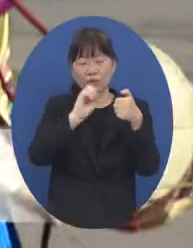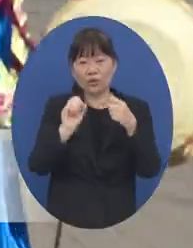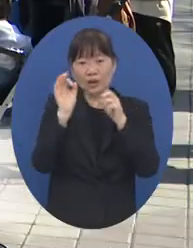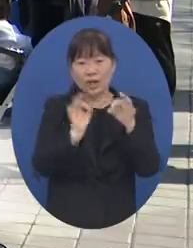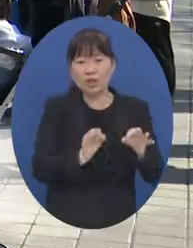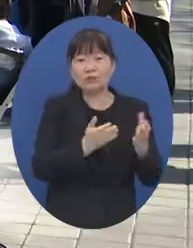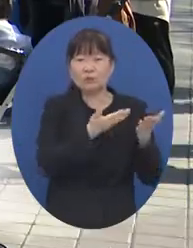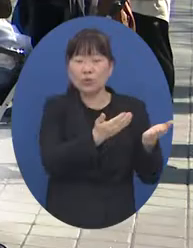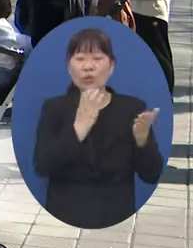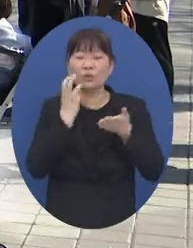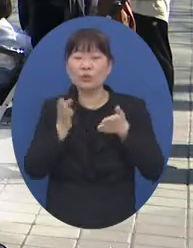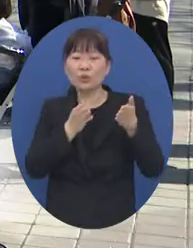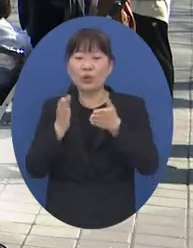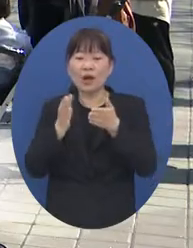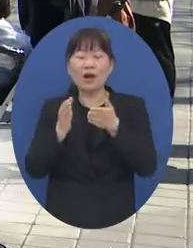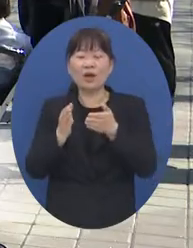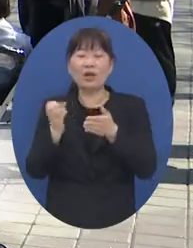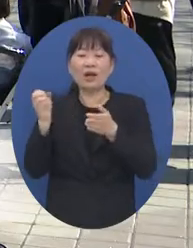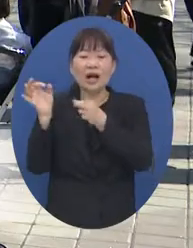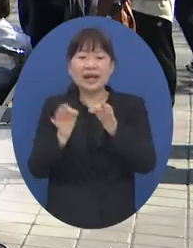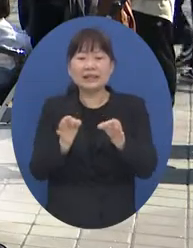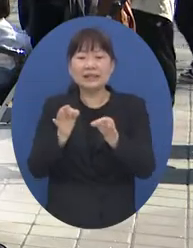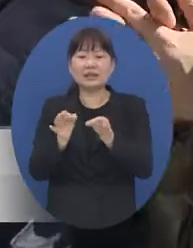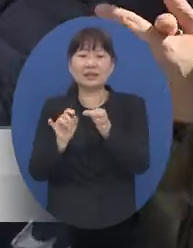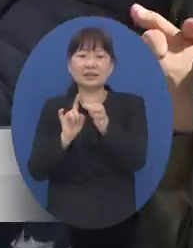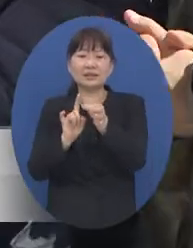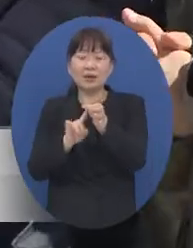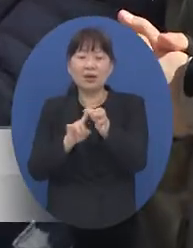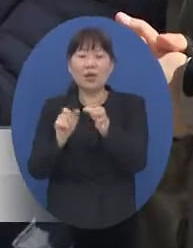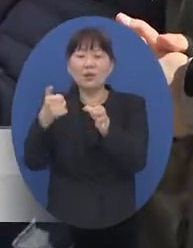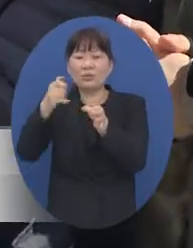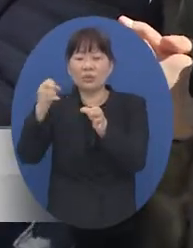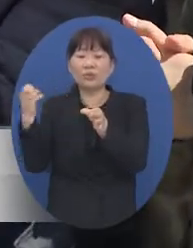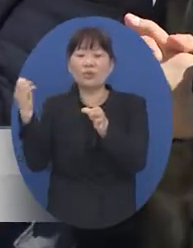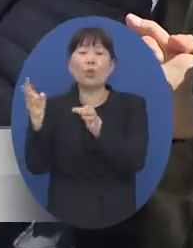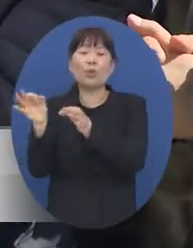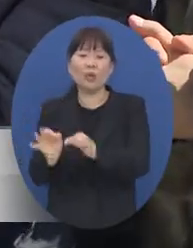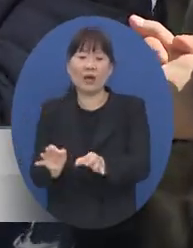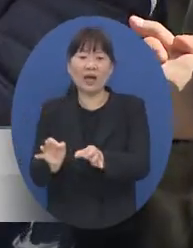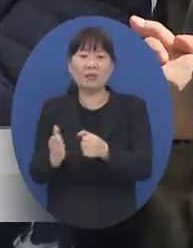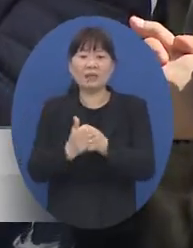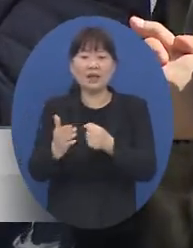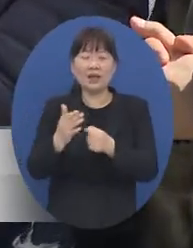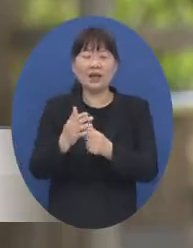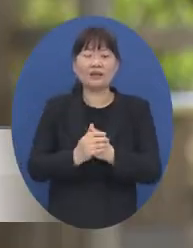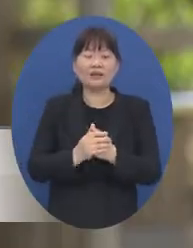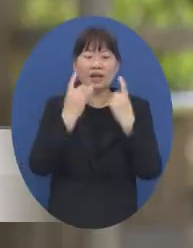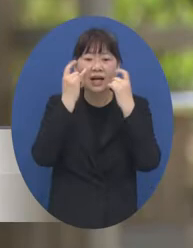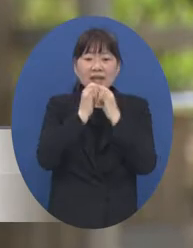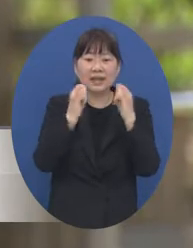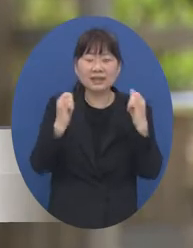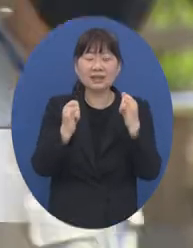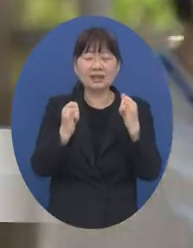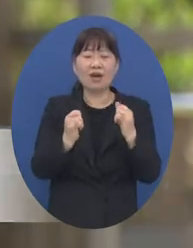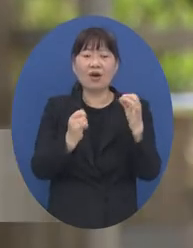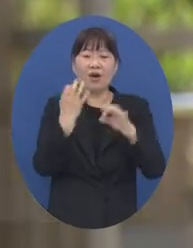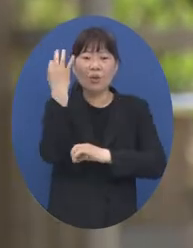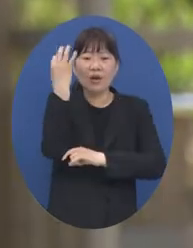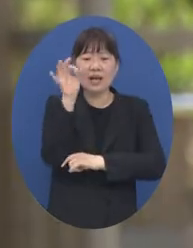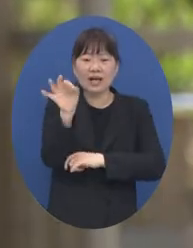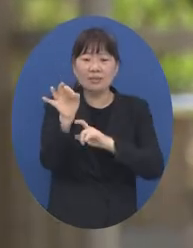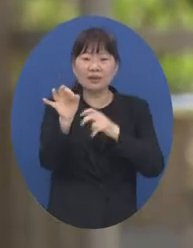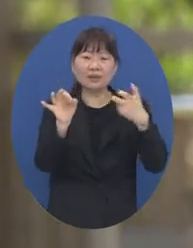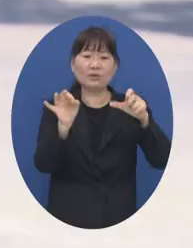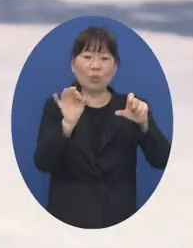하면 경기도가 할인가의 50%를 추가로 할인, 즉 관광객은 기존 구매가의 최대 75%를 할인받을 수